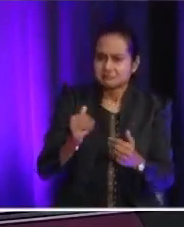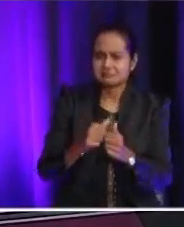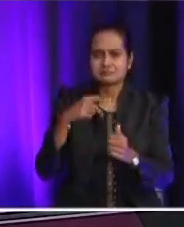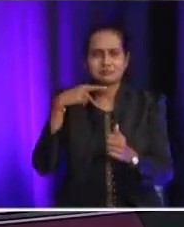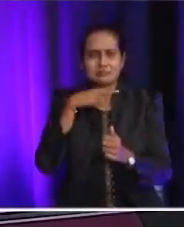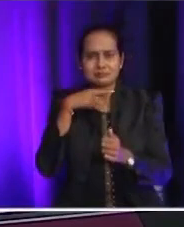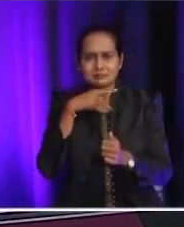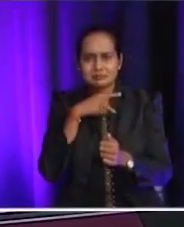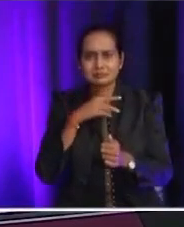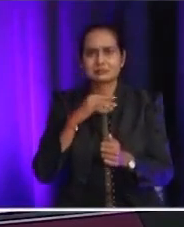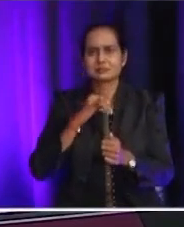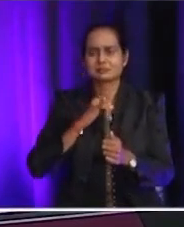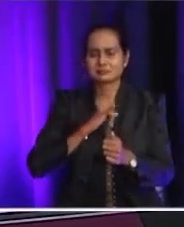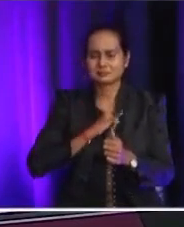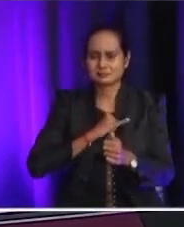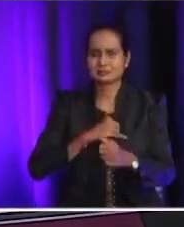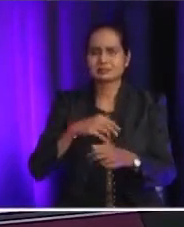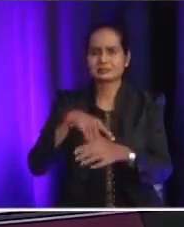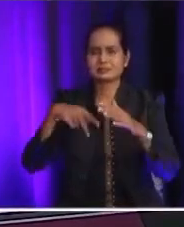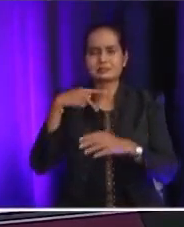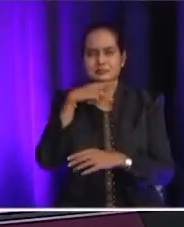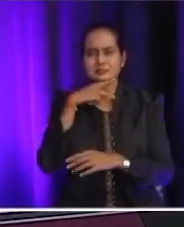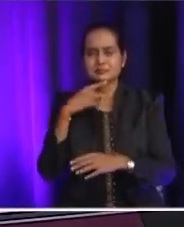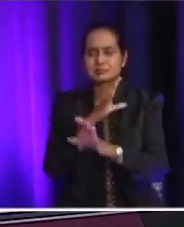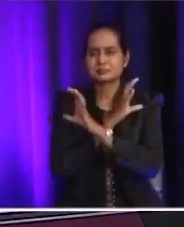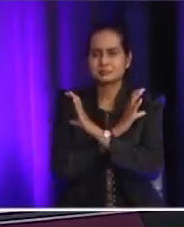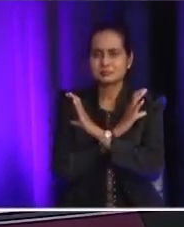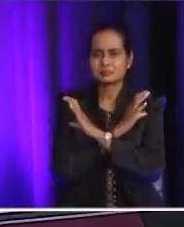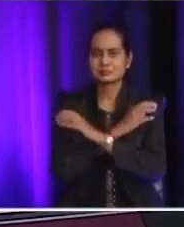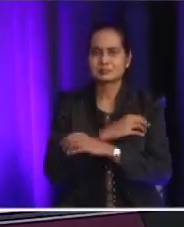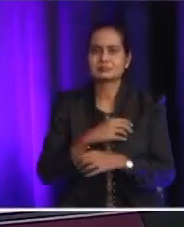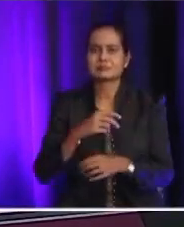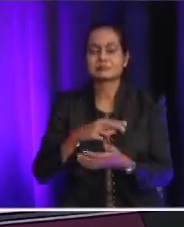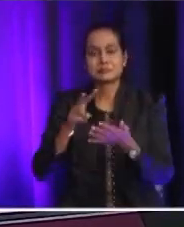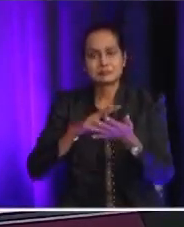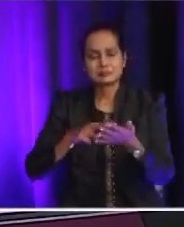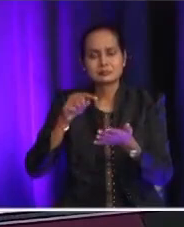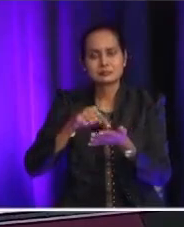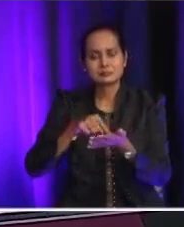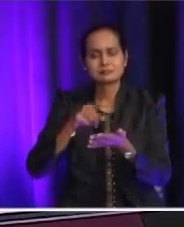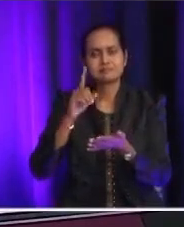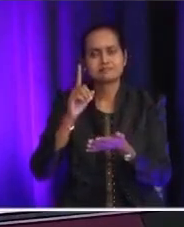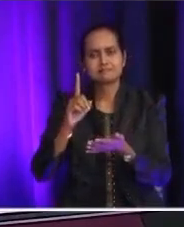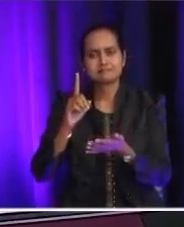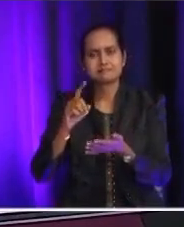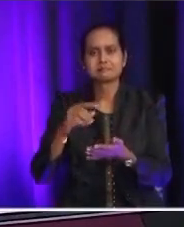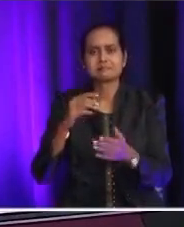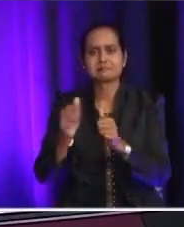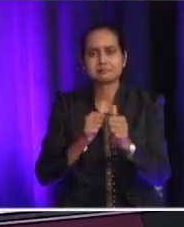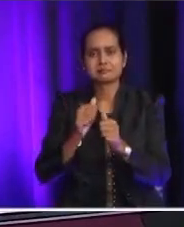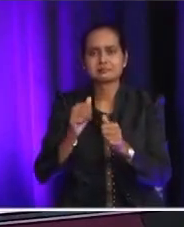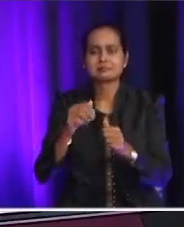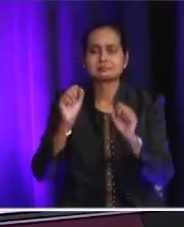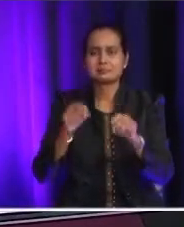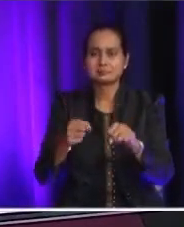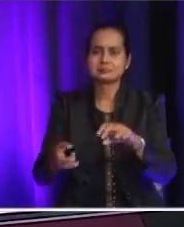Ini Puisi Cinta. Sebab orang kata apabila kita membaca ni, ia juga merupakan salah satu terapi dan menambahkan ilmu pengetahuan,